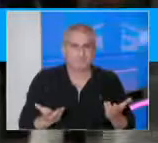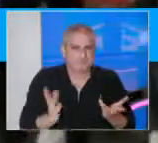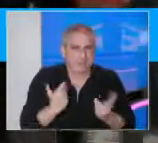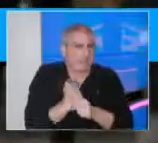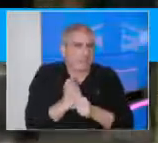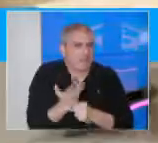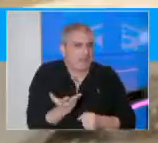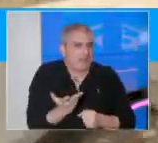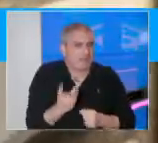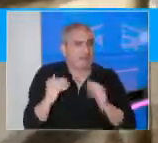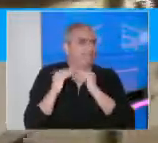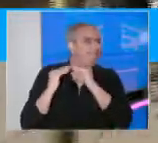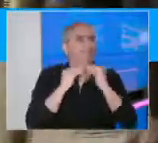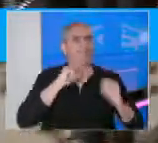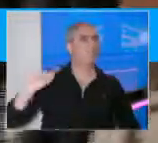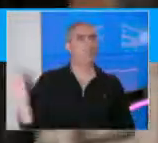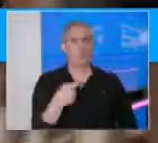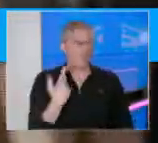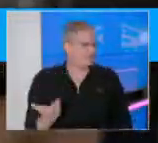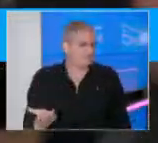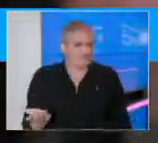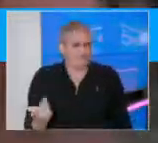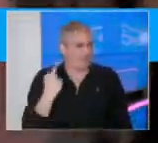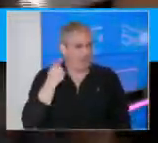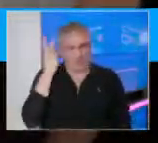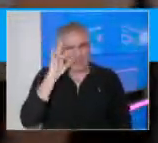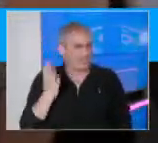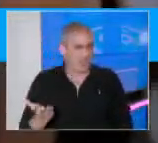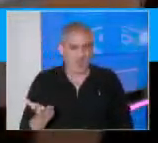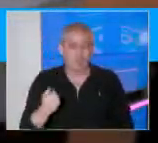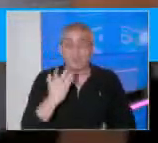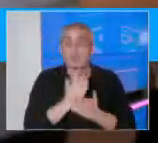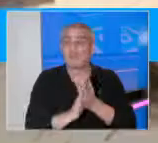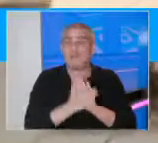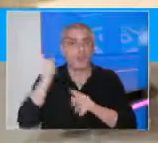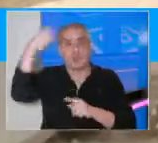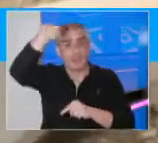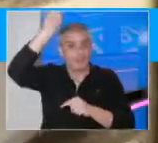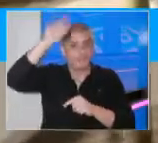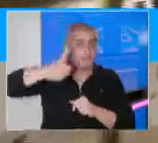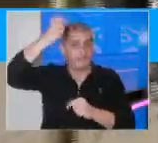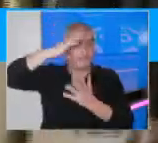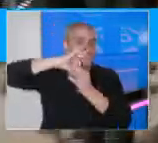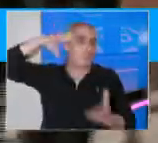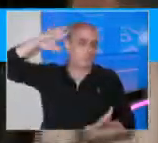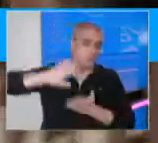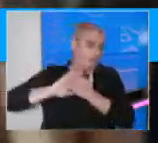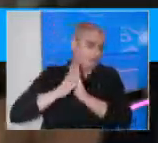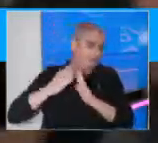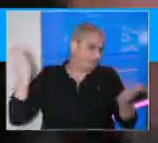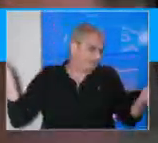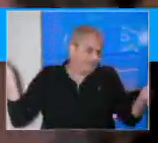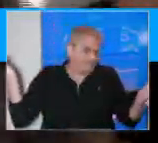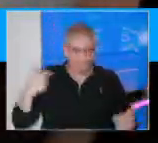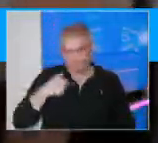לעשות דין אחד לכל המדינה הזאת? איפה נשמע דבר כזה? באמת, הם איבדו, הם מנותקים, מי שיושב שם למעלה מנותק. עכשיו,